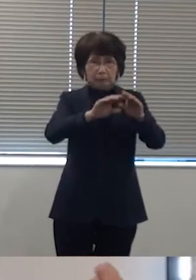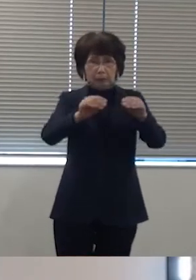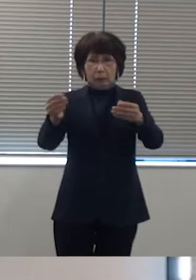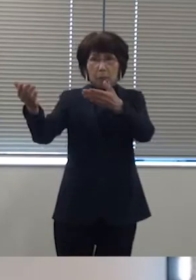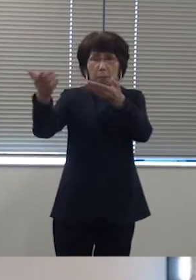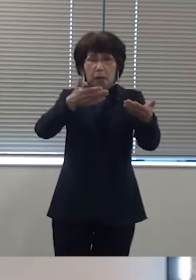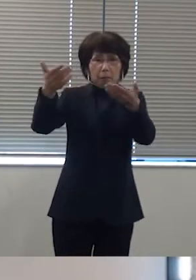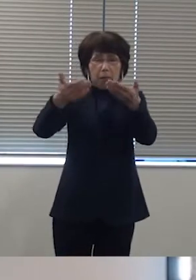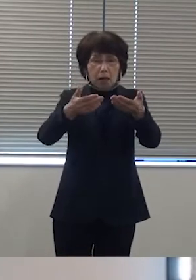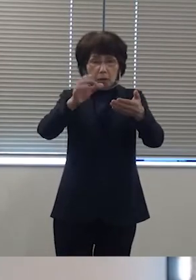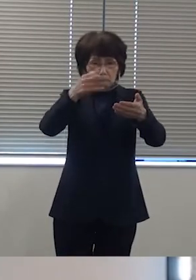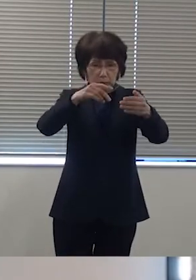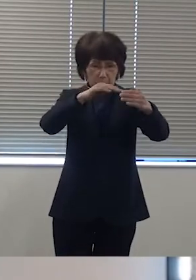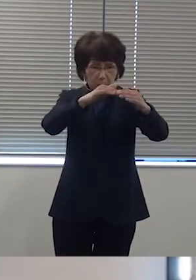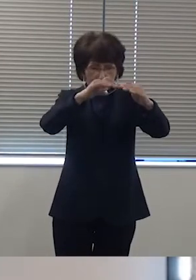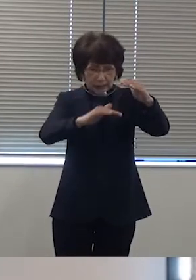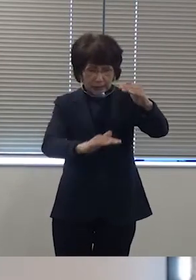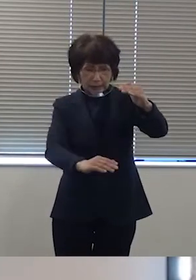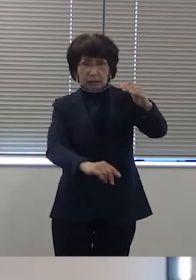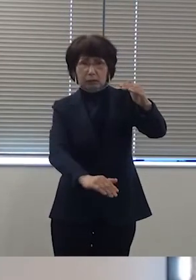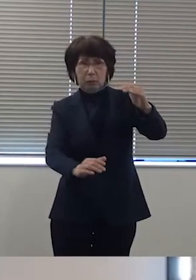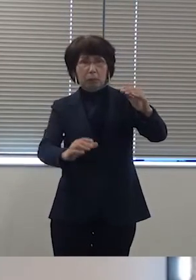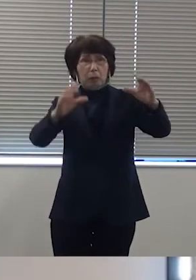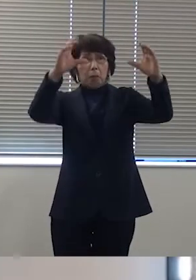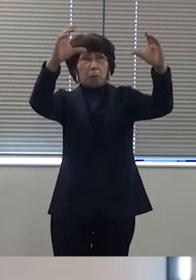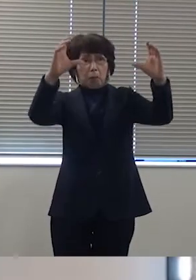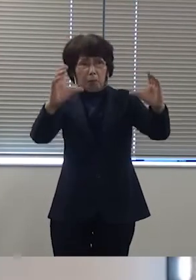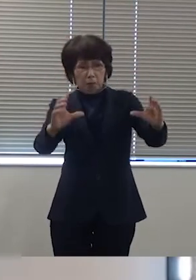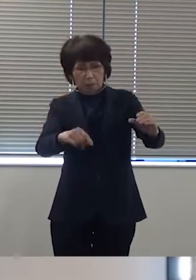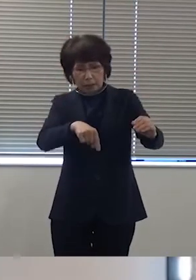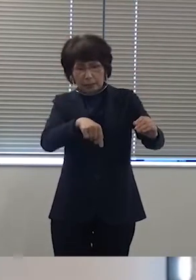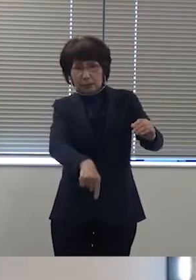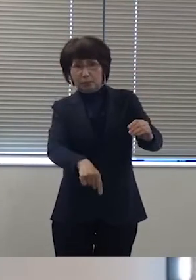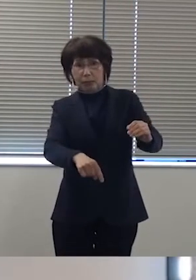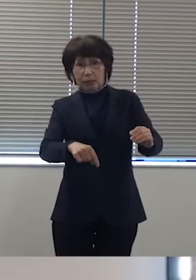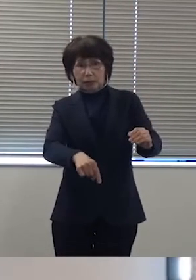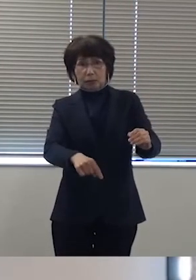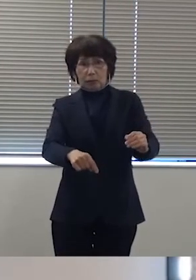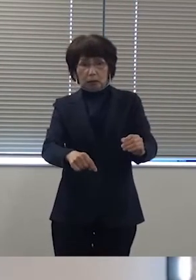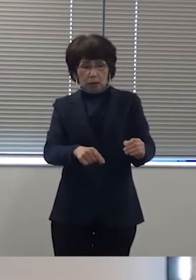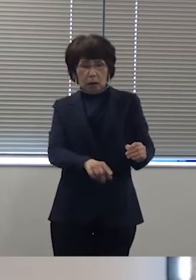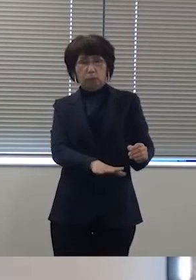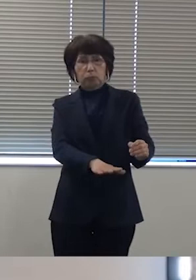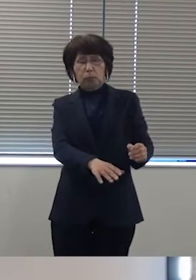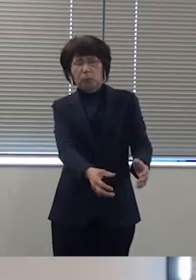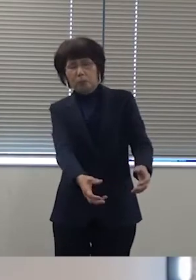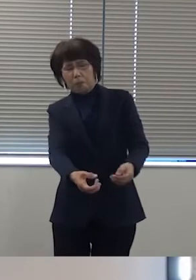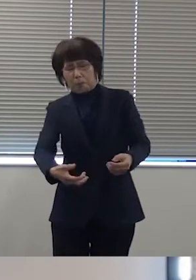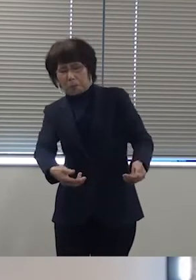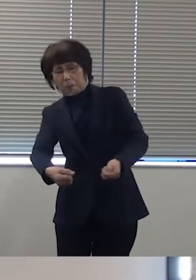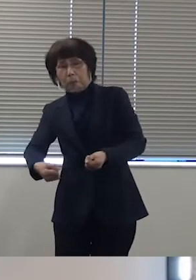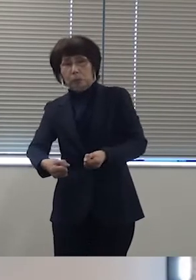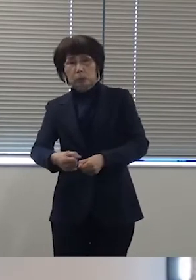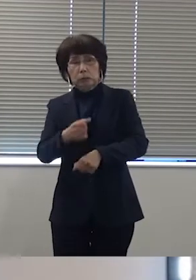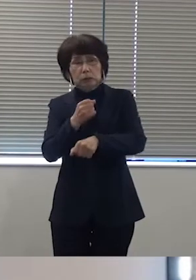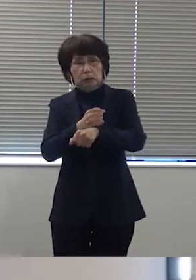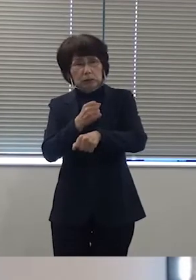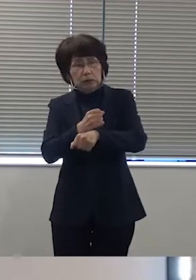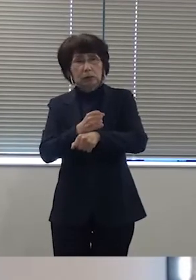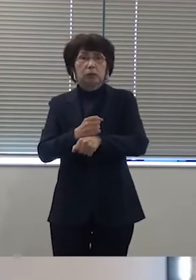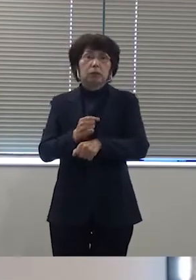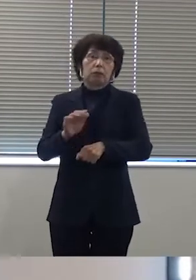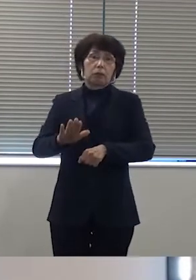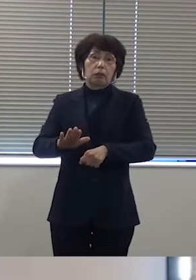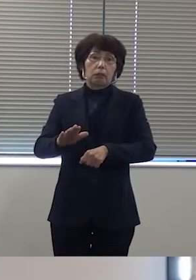、そこから引っ張り出すというところが始まったというふうに聞いてますので、もう非常にありがちなことなんです。で、今